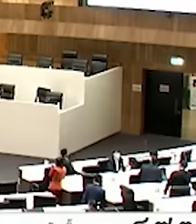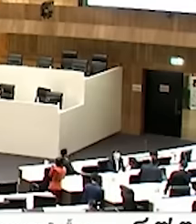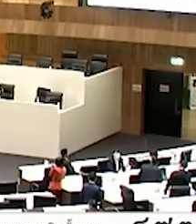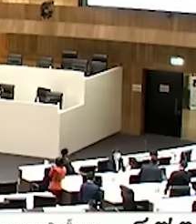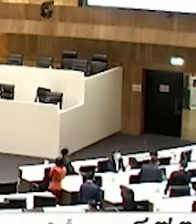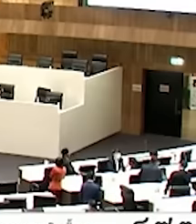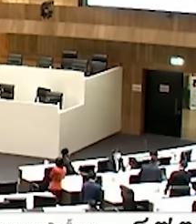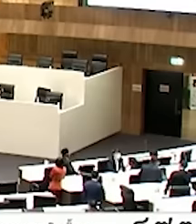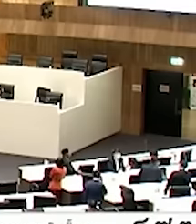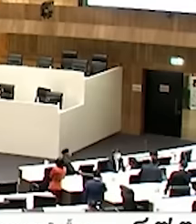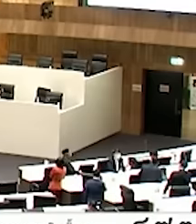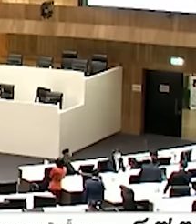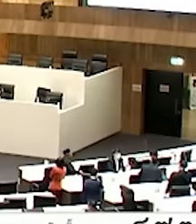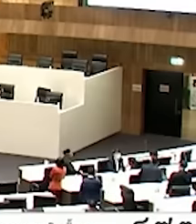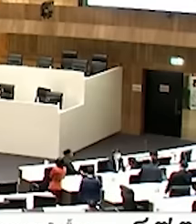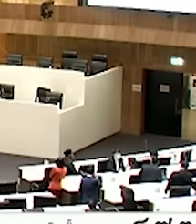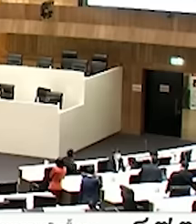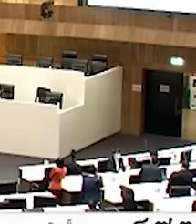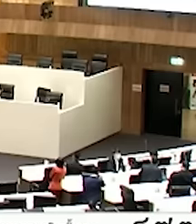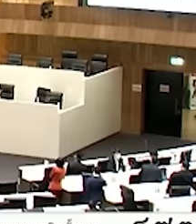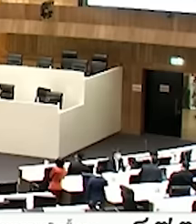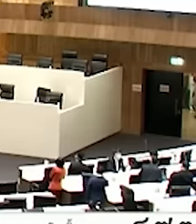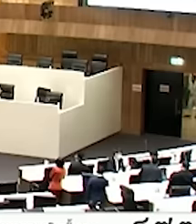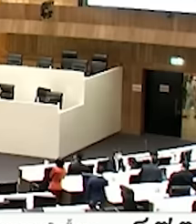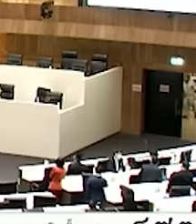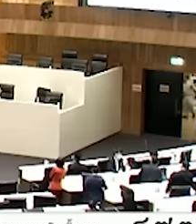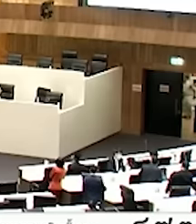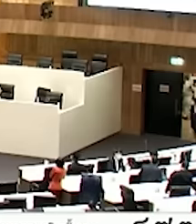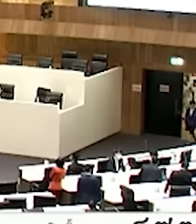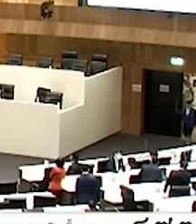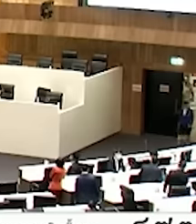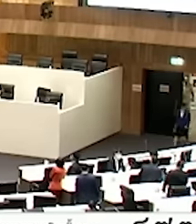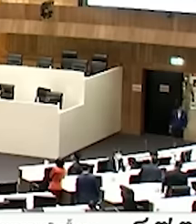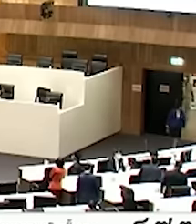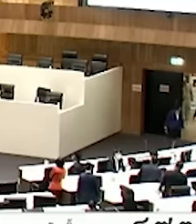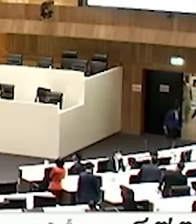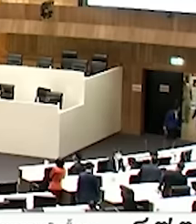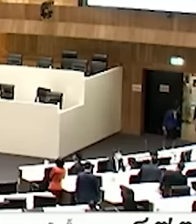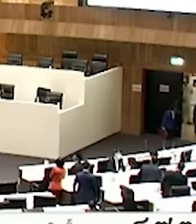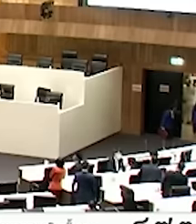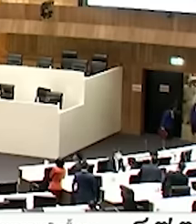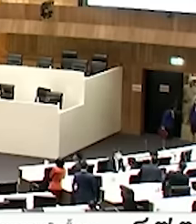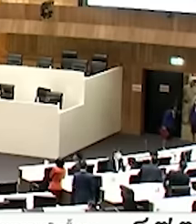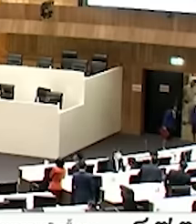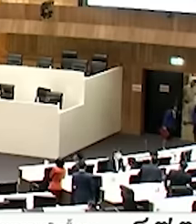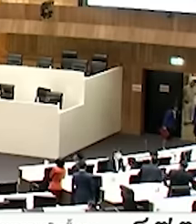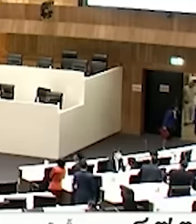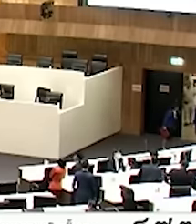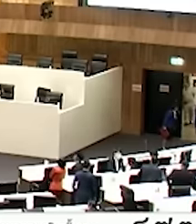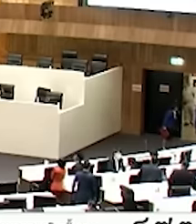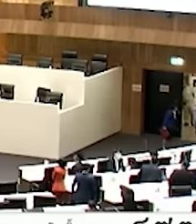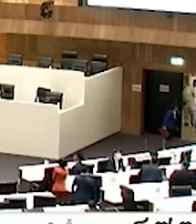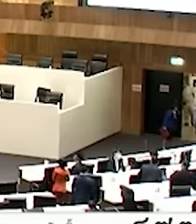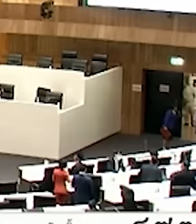อบบุคคลซึ่งสมควรได้รับแต่งตั้งเป็นนายกรัฐมนตรี ามมาตรา159ของรัฐ